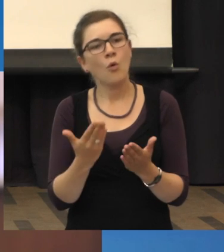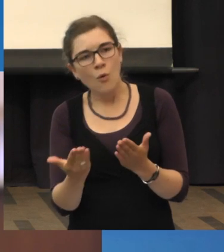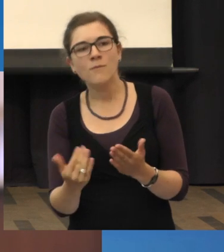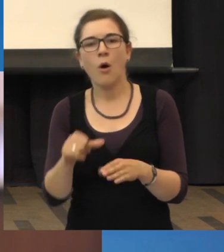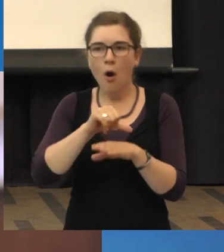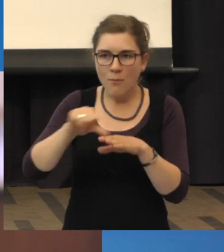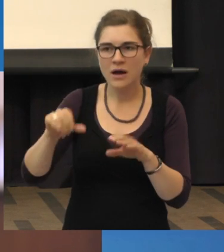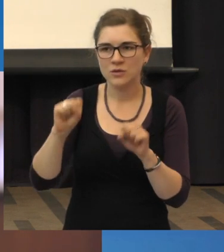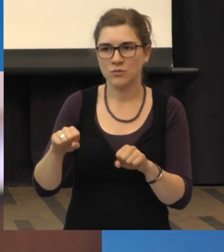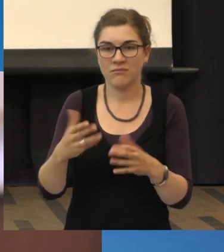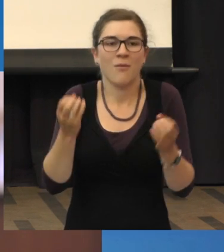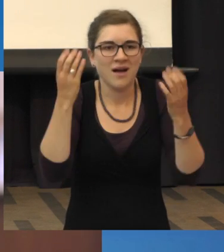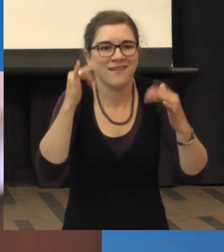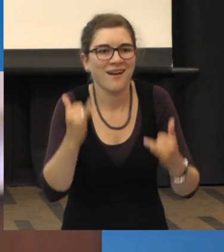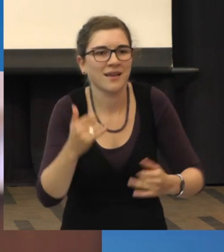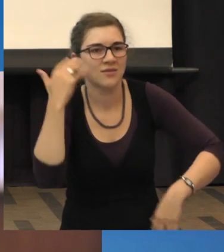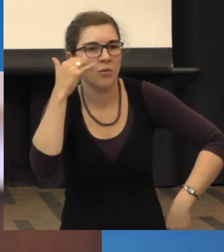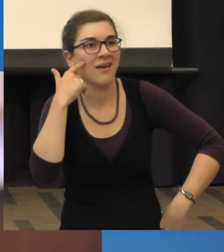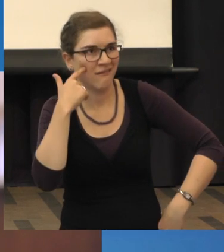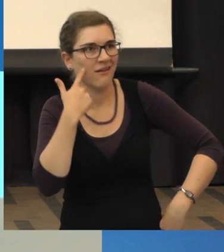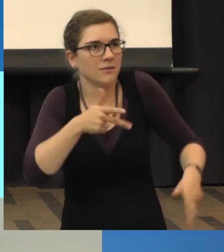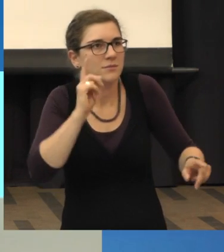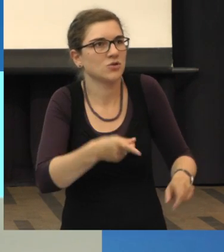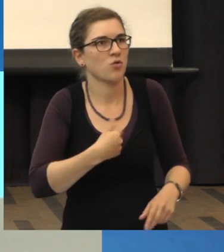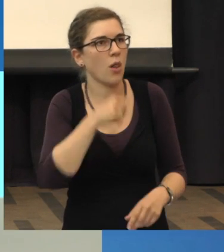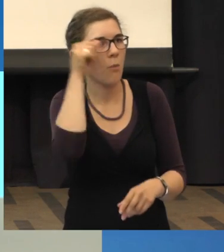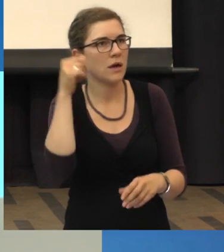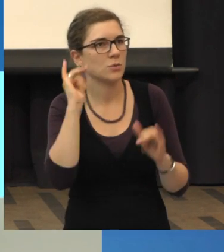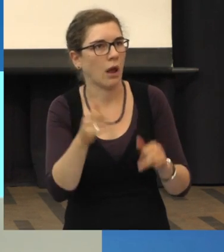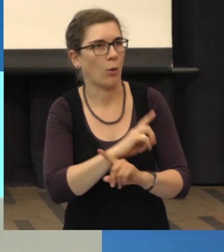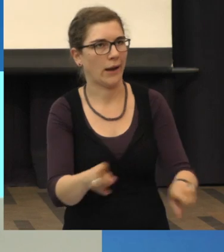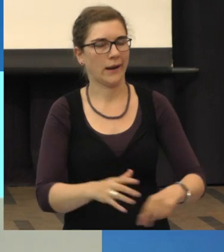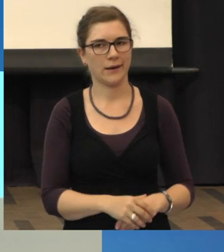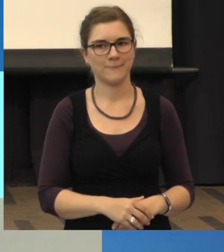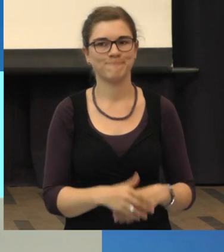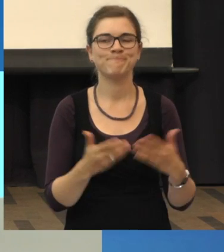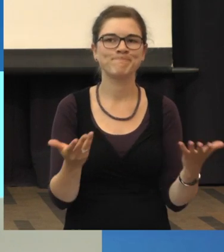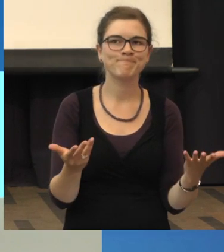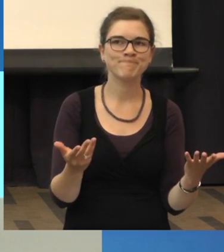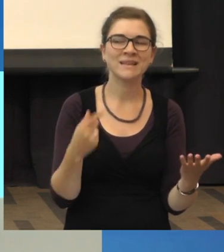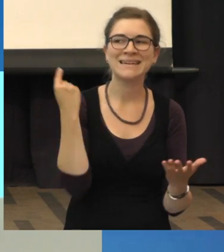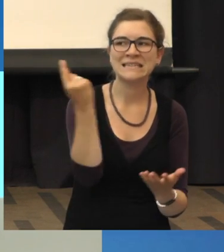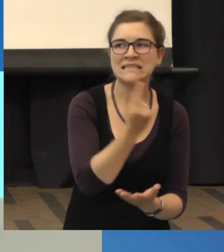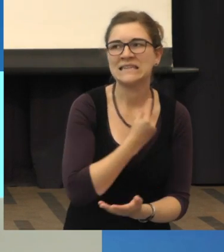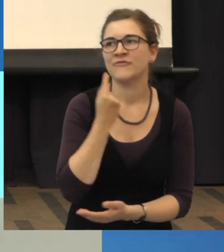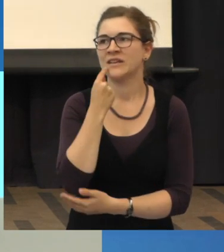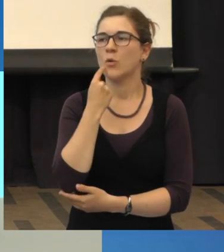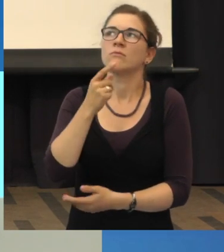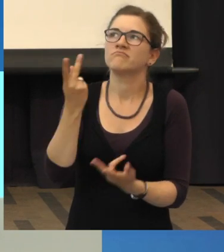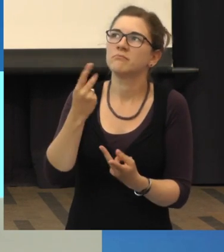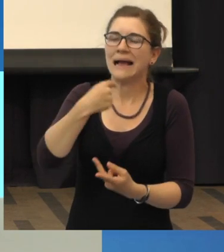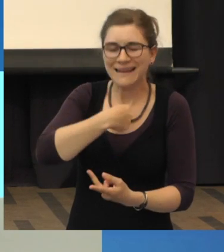Frage, was soll ich denn jetzt machen? Soll ich mich jetzt operieren lassen oder nicht? Da stehen Sie ja jetzt vor. Da empfehlen wir oder ich.